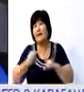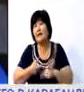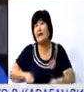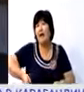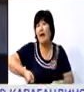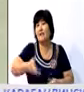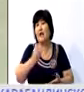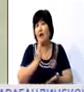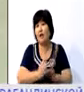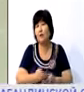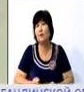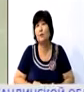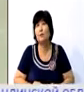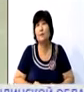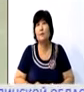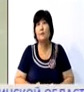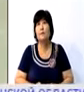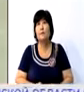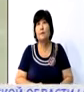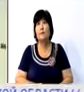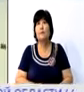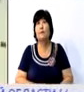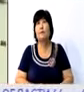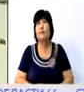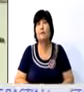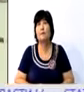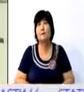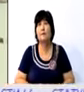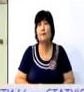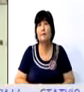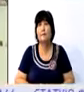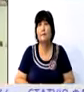асы-кату. Алина Параджан, Акимжан Жолтаев, Алмат Мендебаев, Алдыназар Нагымбет, телеканал Кызылорда.